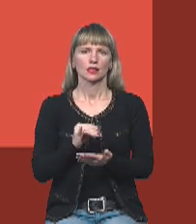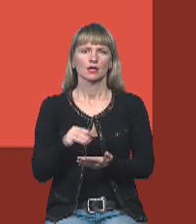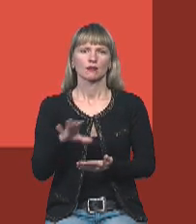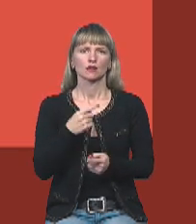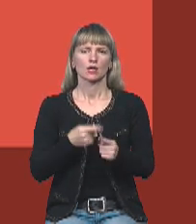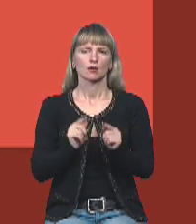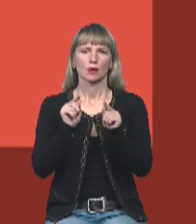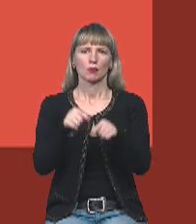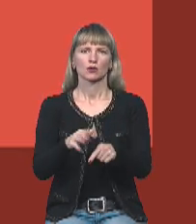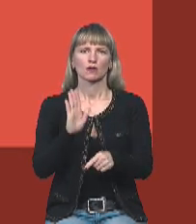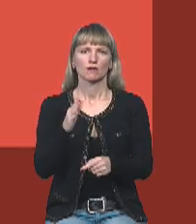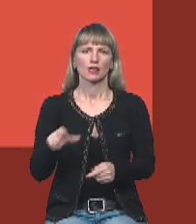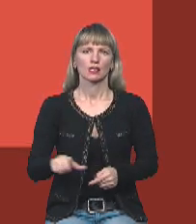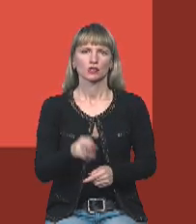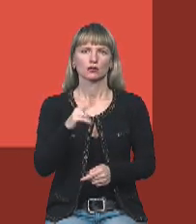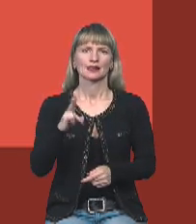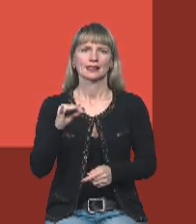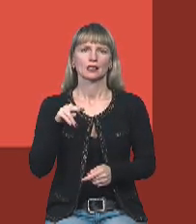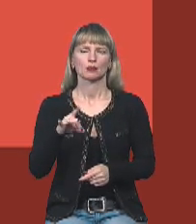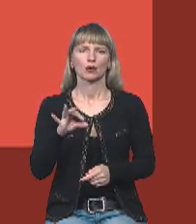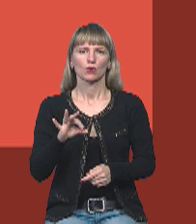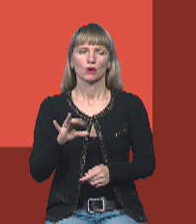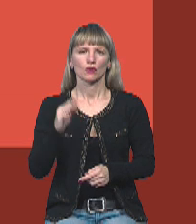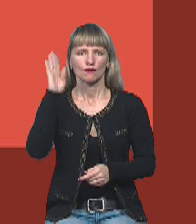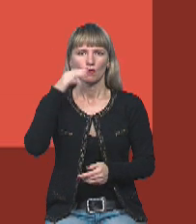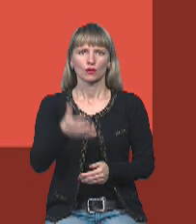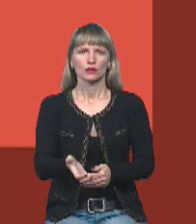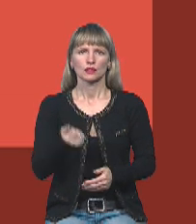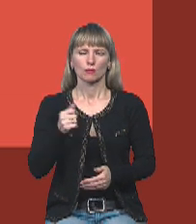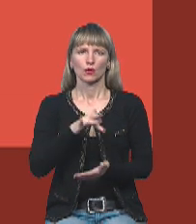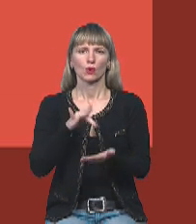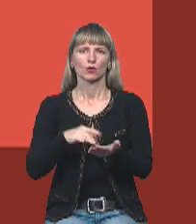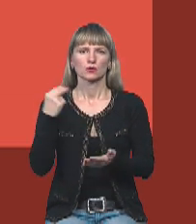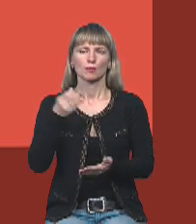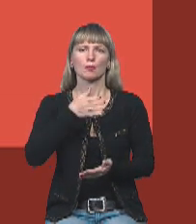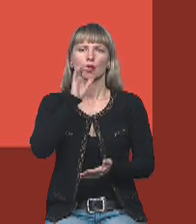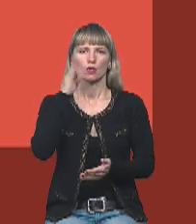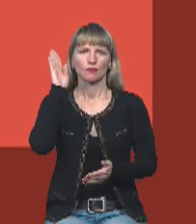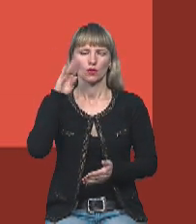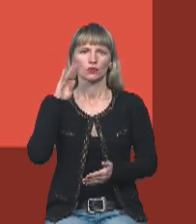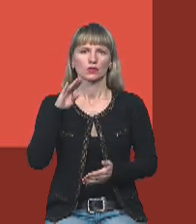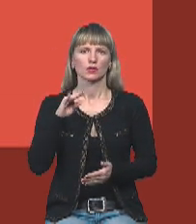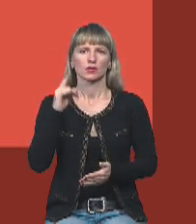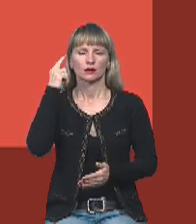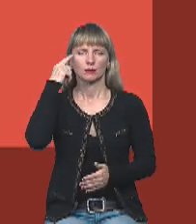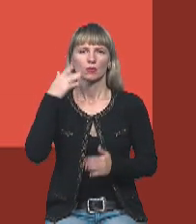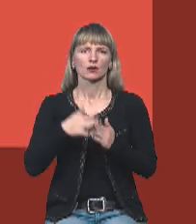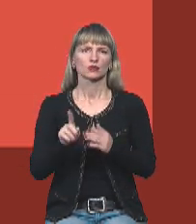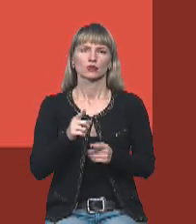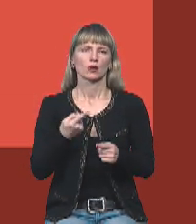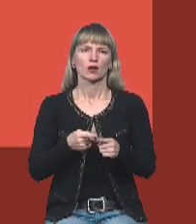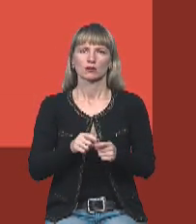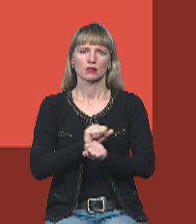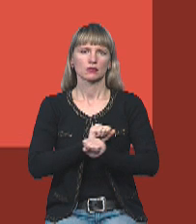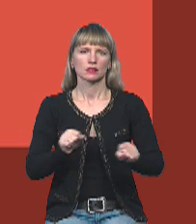Дніпро. Вище з водозабору міста Запоріжжя, тобто питної води. Зрозуміло, що це не можна